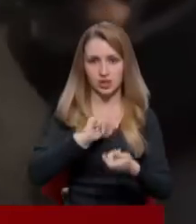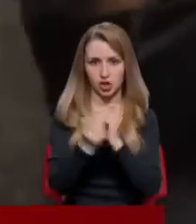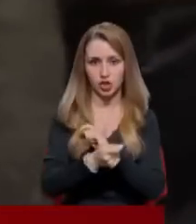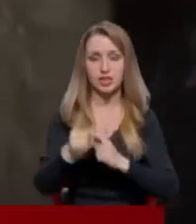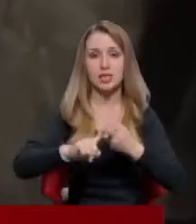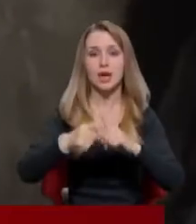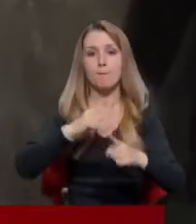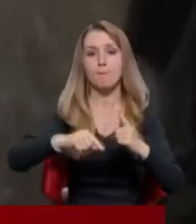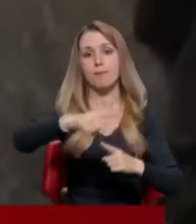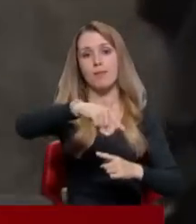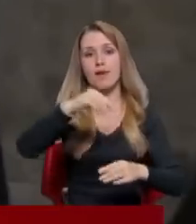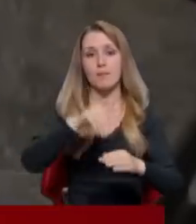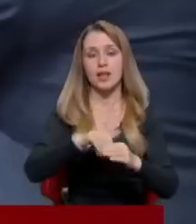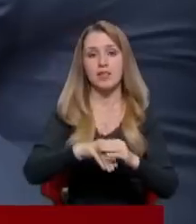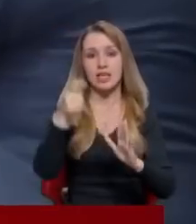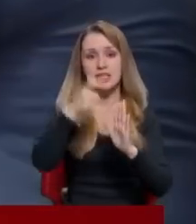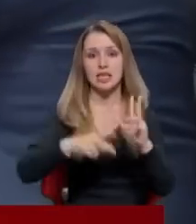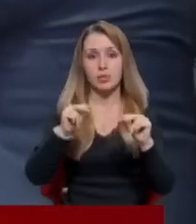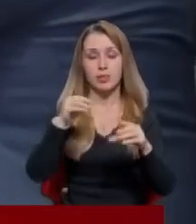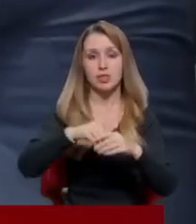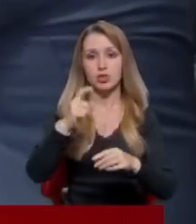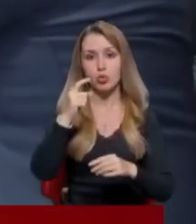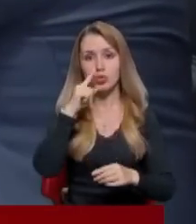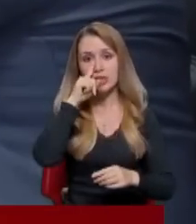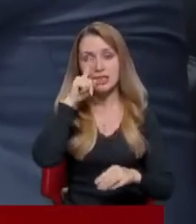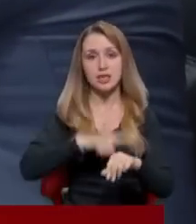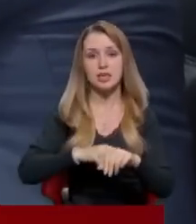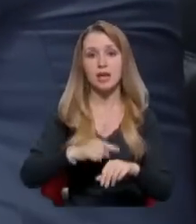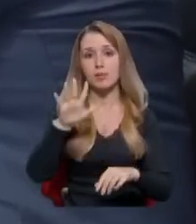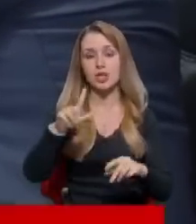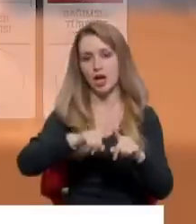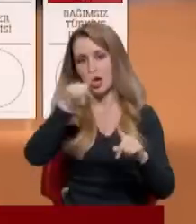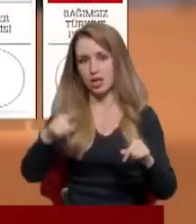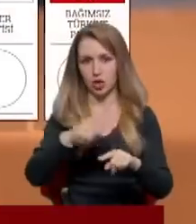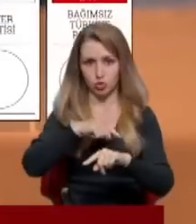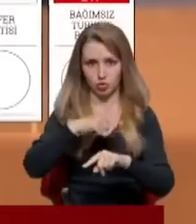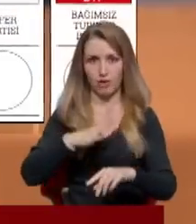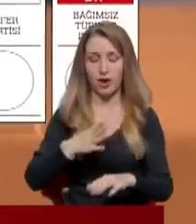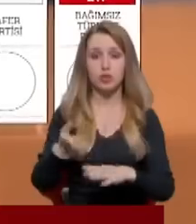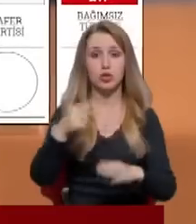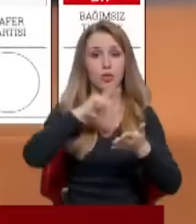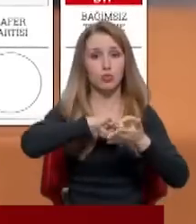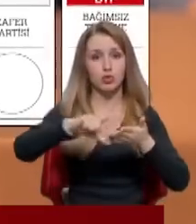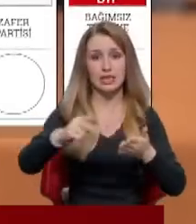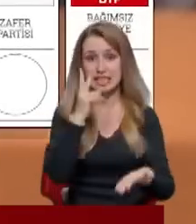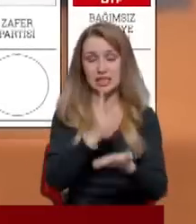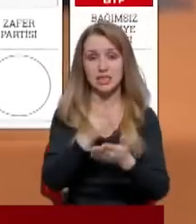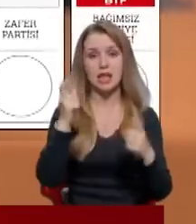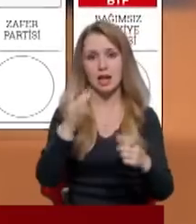siyasi partilerin vekil listesini tamamlaması için 9 Nisan saat 17'ye kadar süre var sonrasında Pus